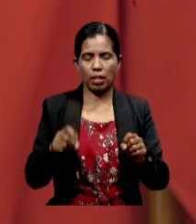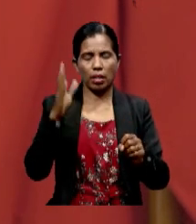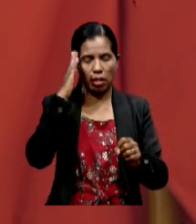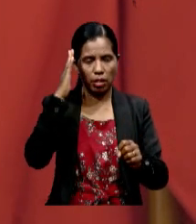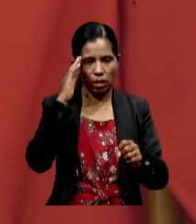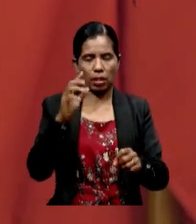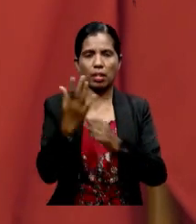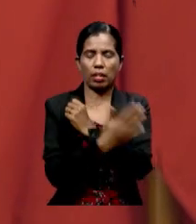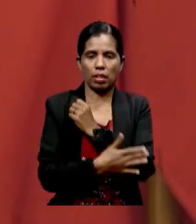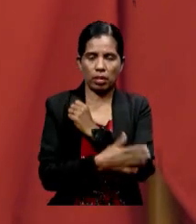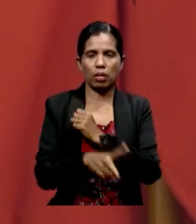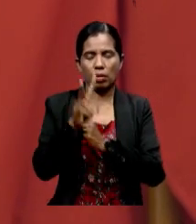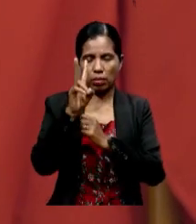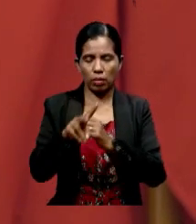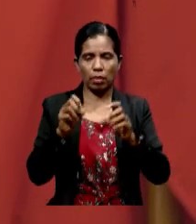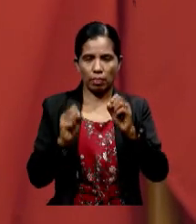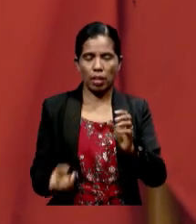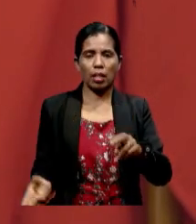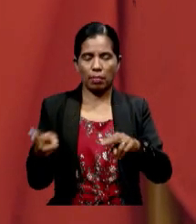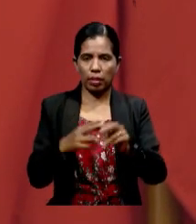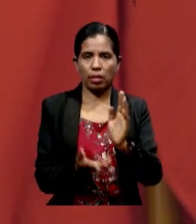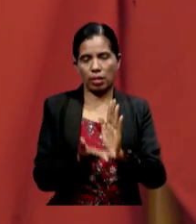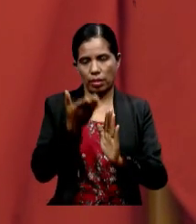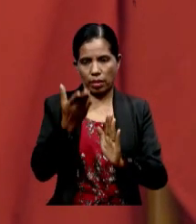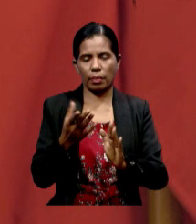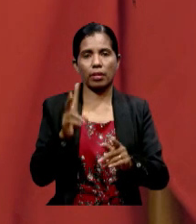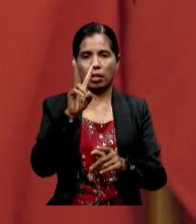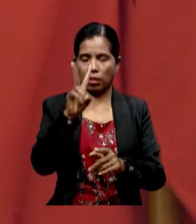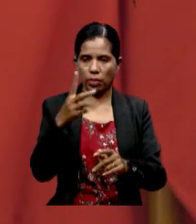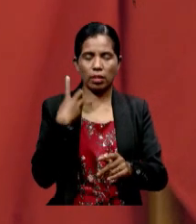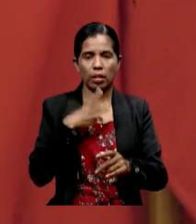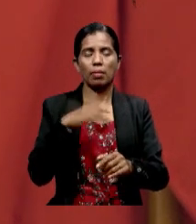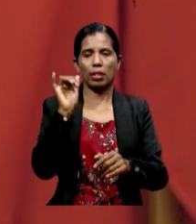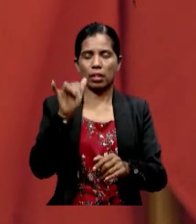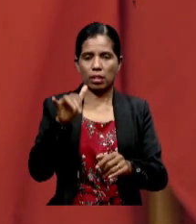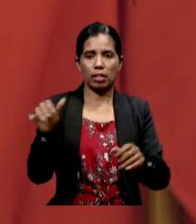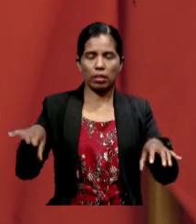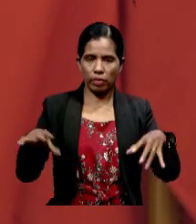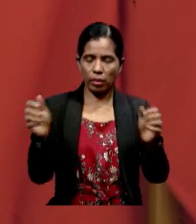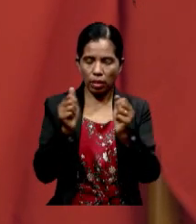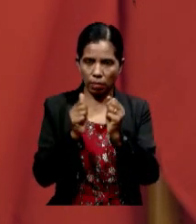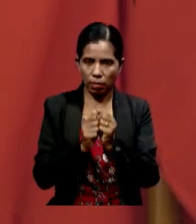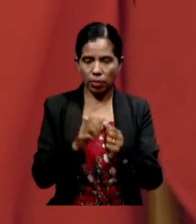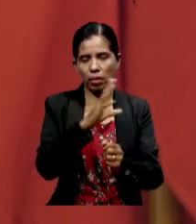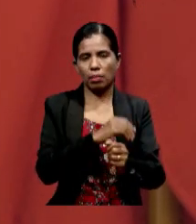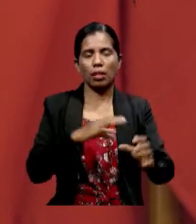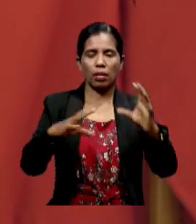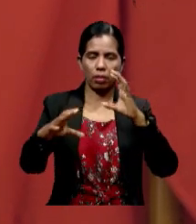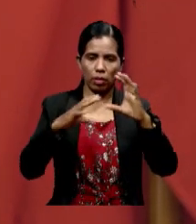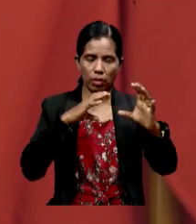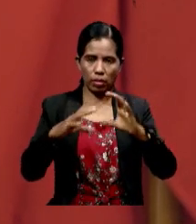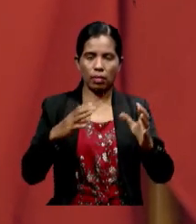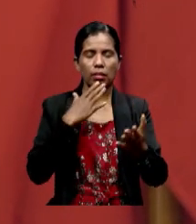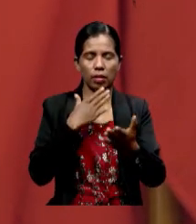negara bisa terus ditingkatkan. Yang kedua, kita juga sepakat untuk memperkuat konektivitas baik